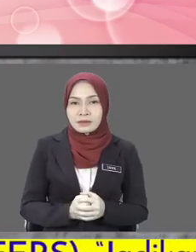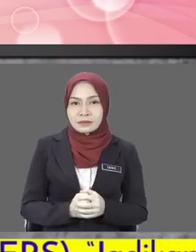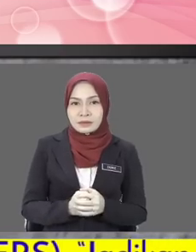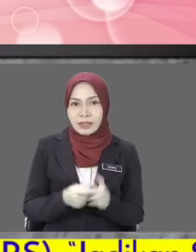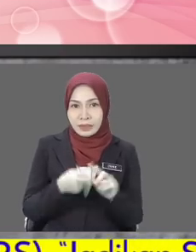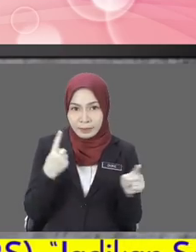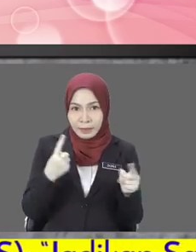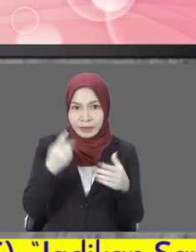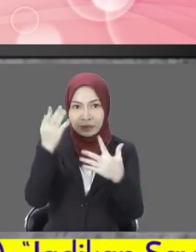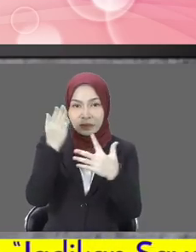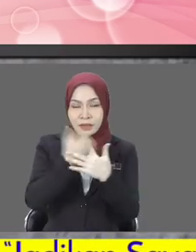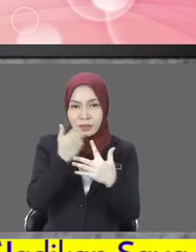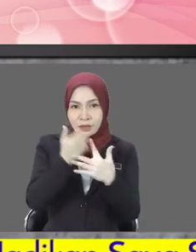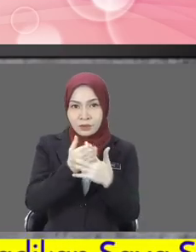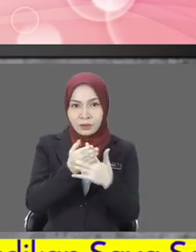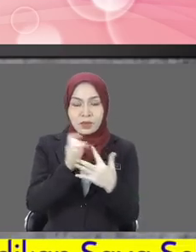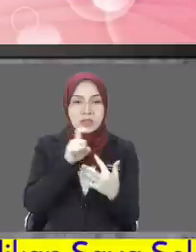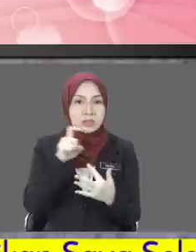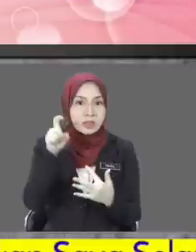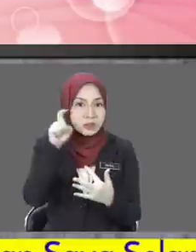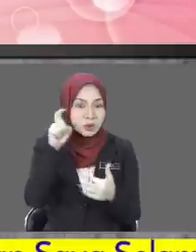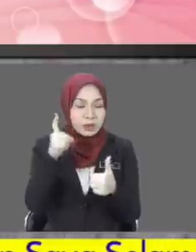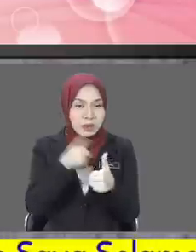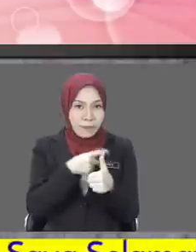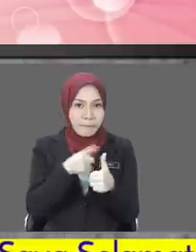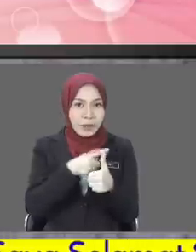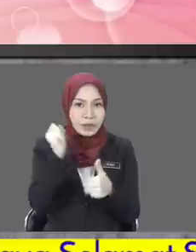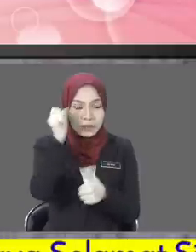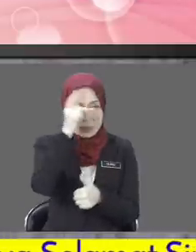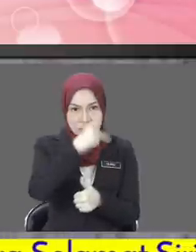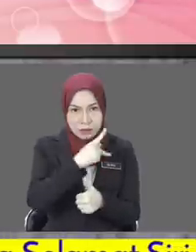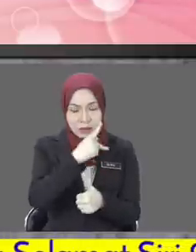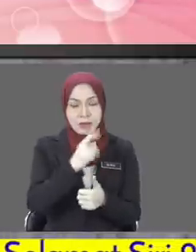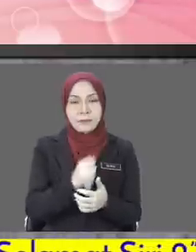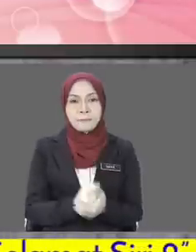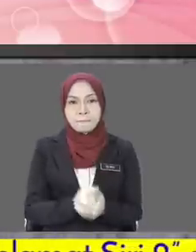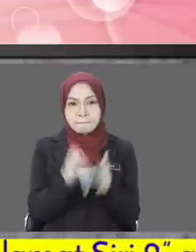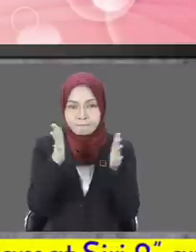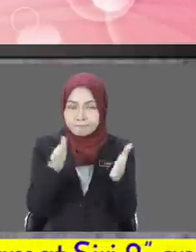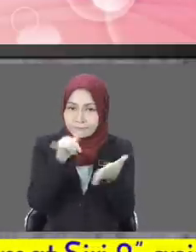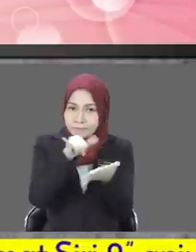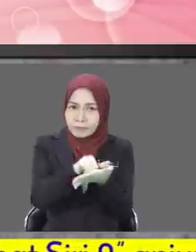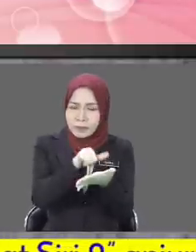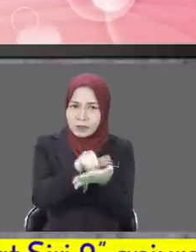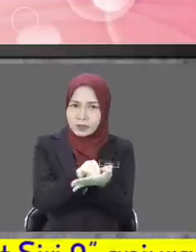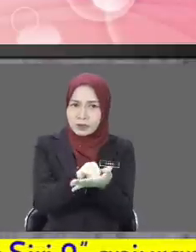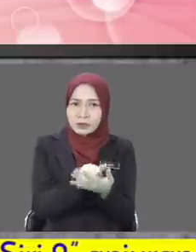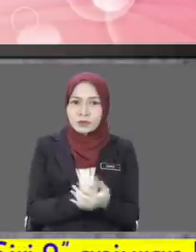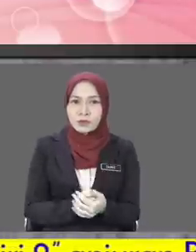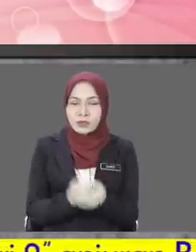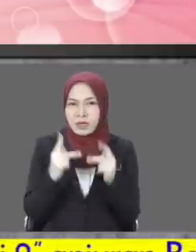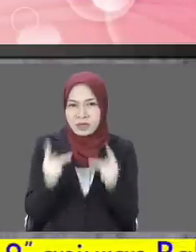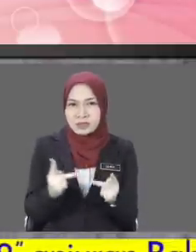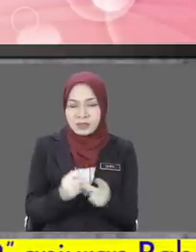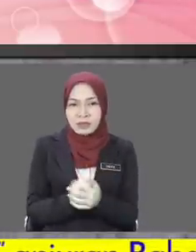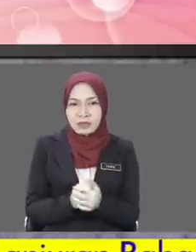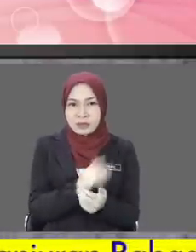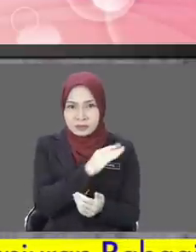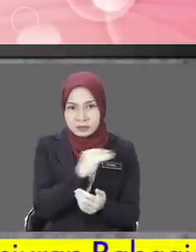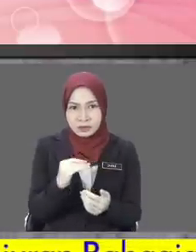seksual pertama tingkah laku mangsa menunjukkan tingkah laku agak agresif terlibat dalam